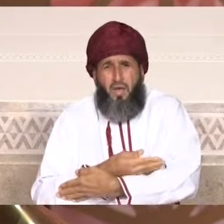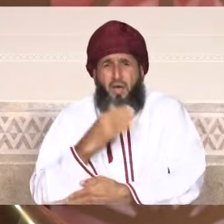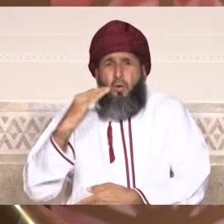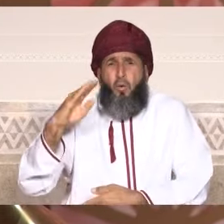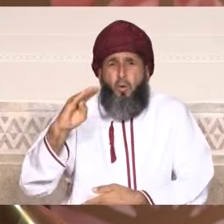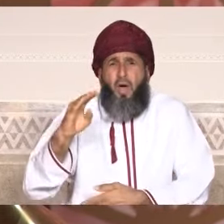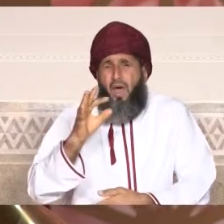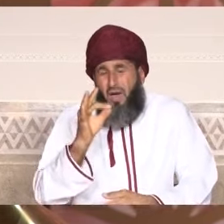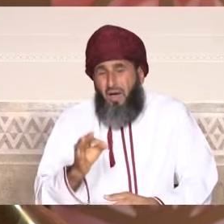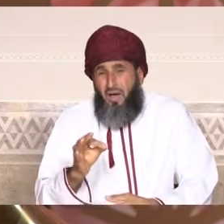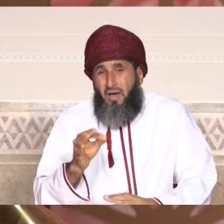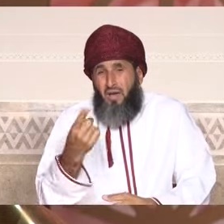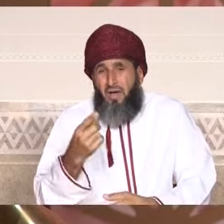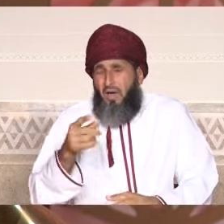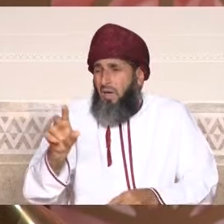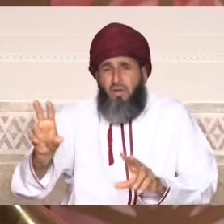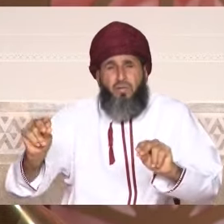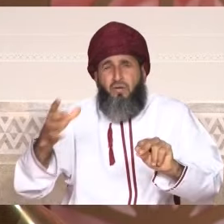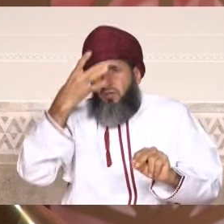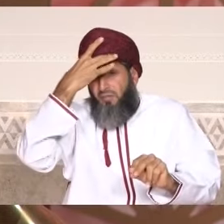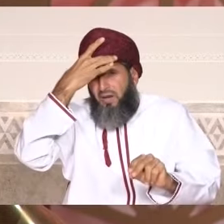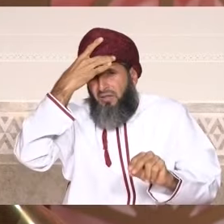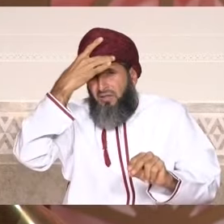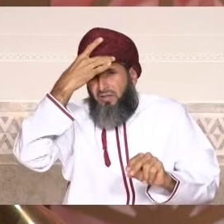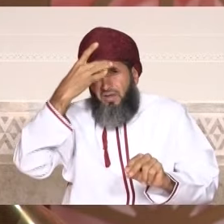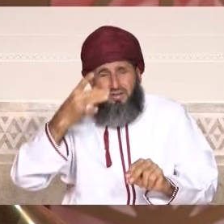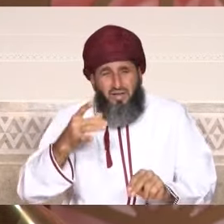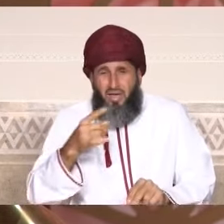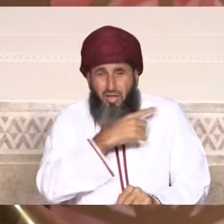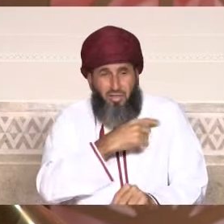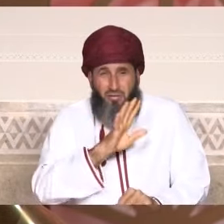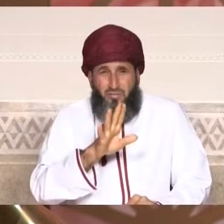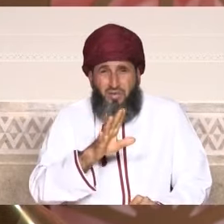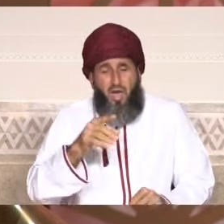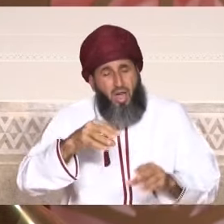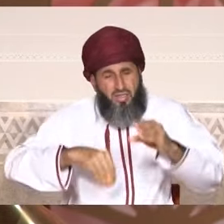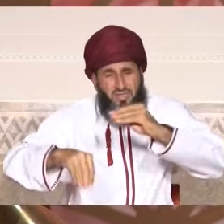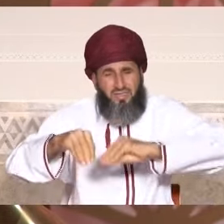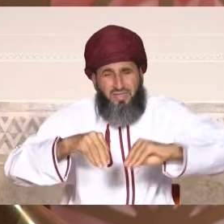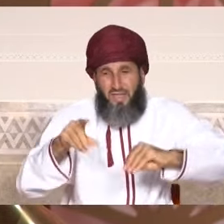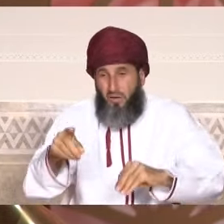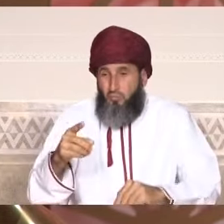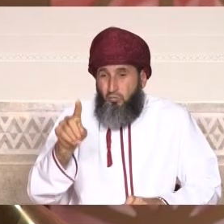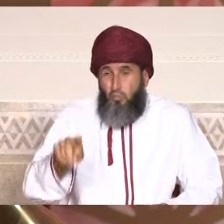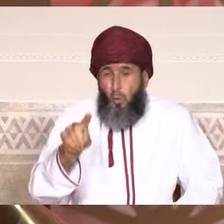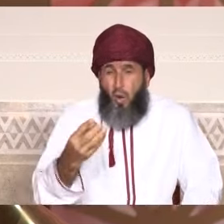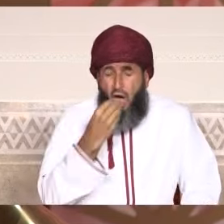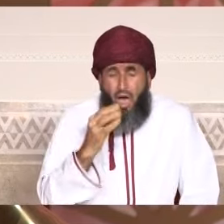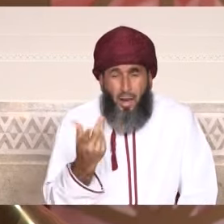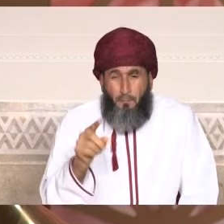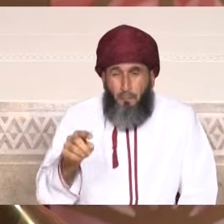فحكمها حكم المريض، لا شيء عليها إلا أن تقضي الأيام التي أفطرت